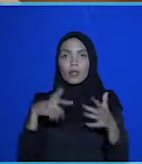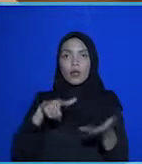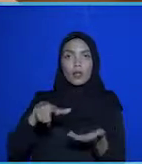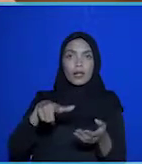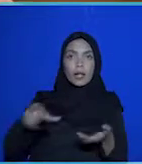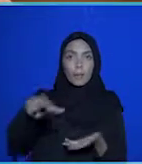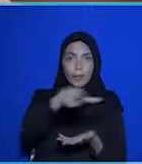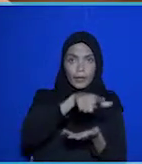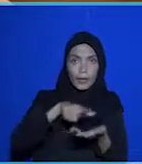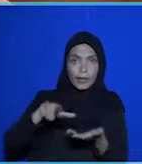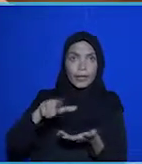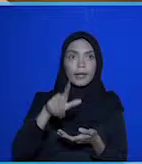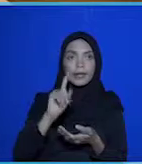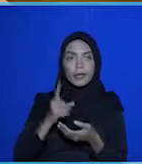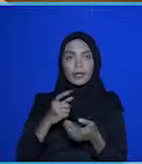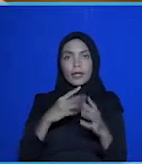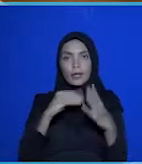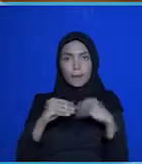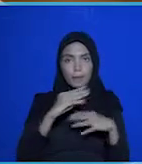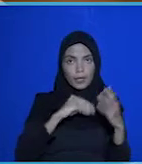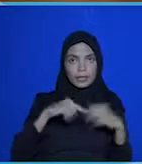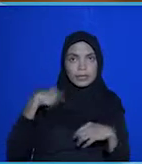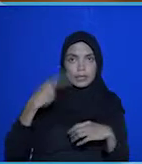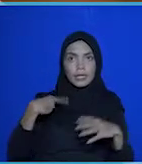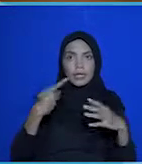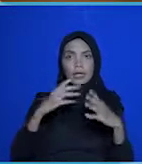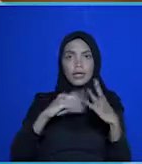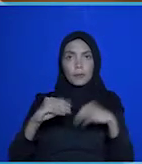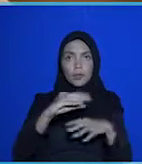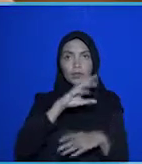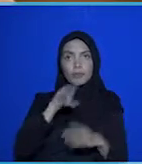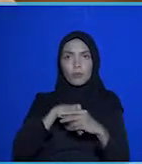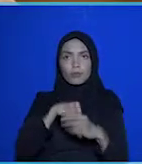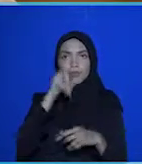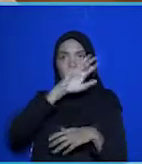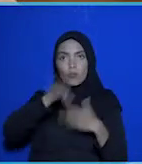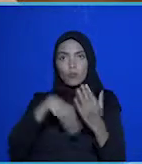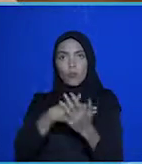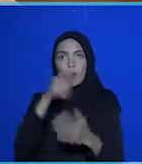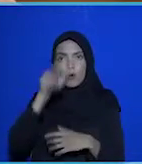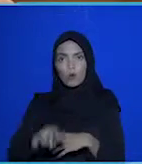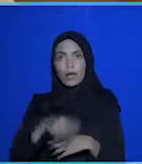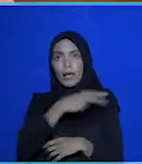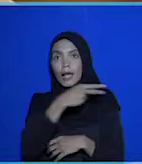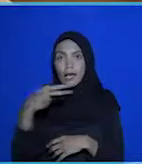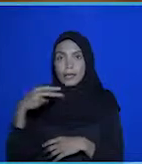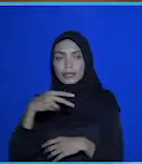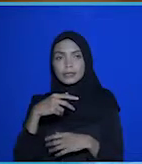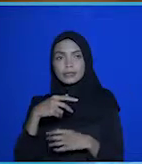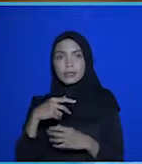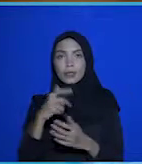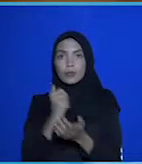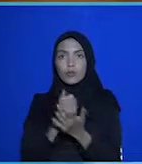lapangan, kita melakukan rapat-rapat koordinasi ya, yang melibatkan semua unsur